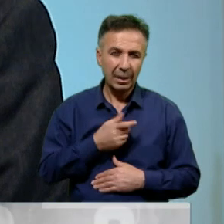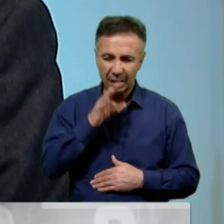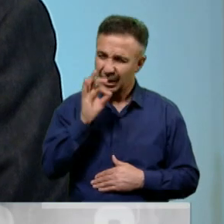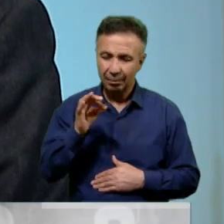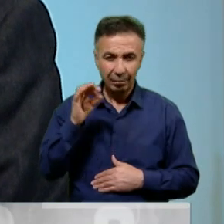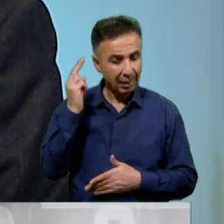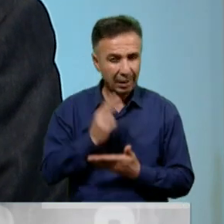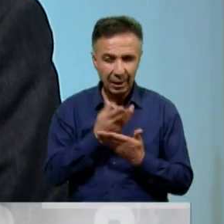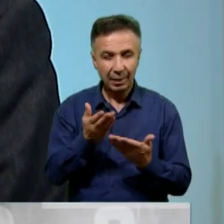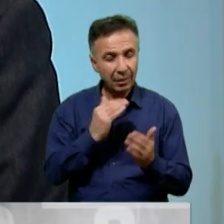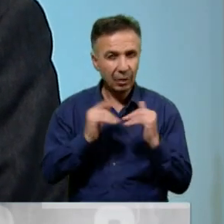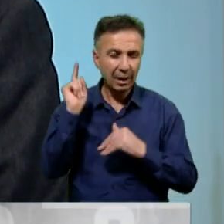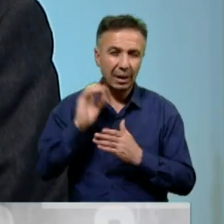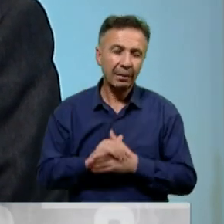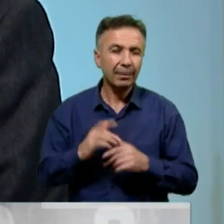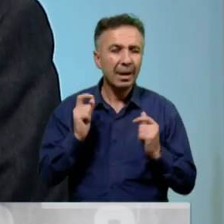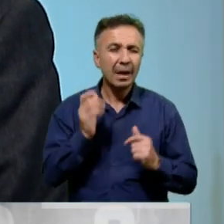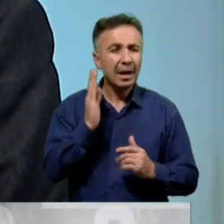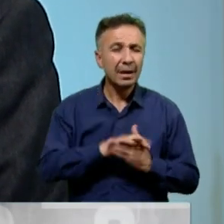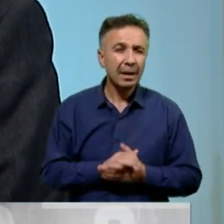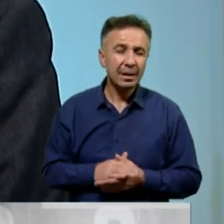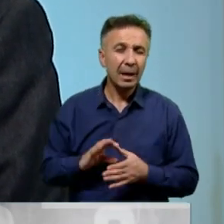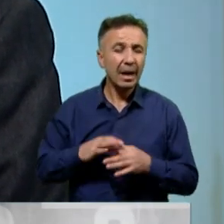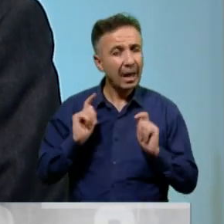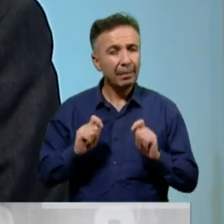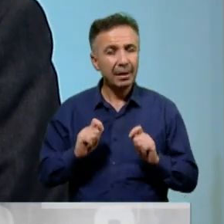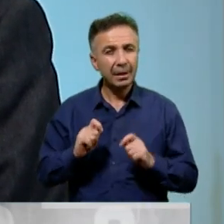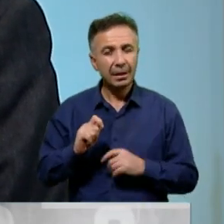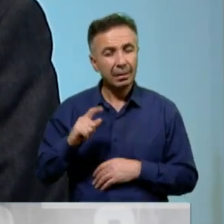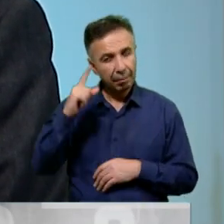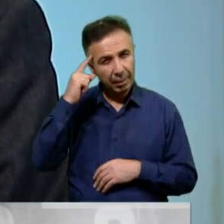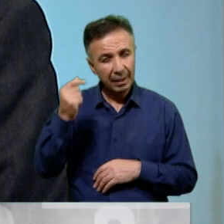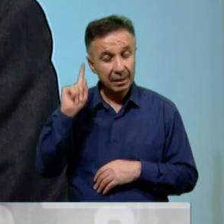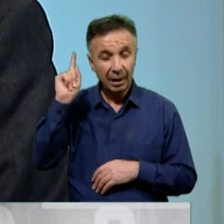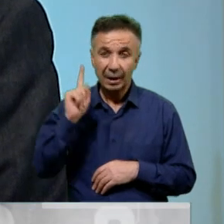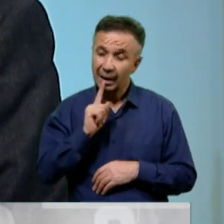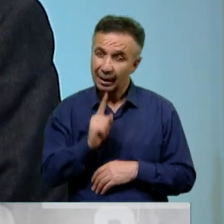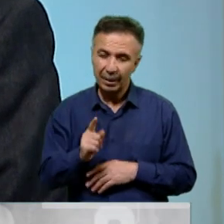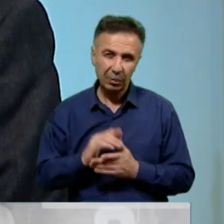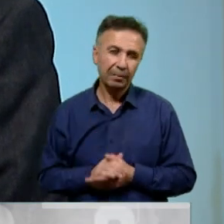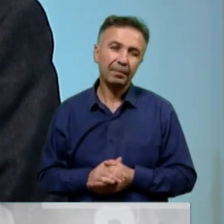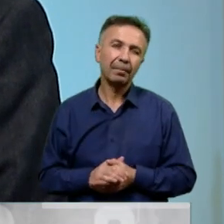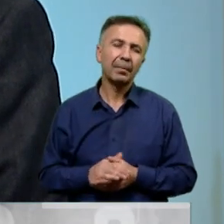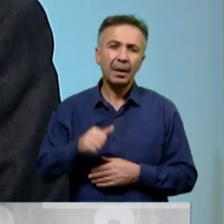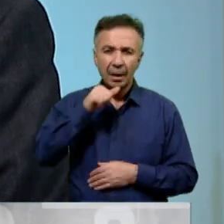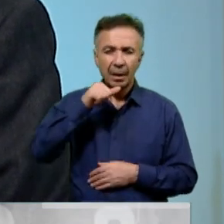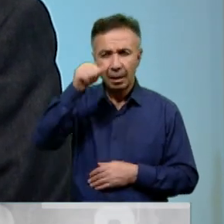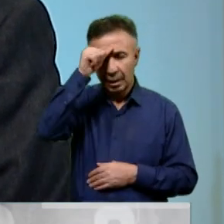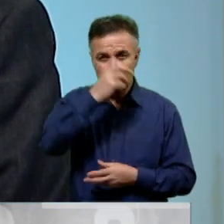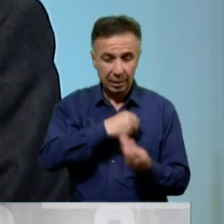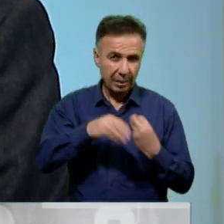Allah. Nereye gidilecek, ne yapılacağının bilgisini ve emrini o veriyor. Yani hac